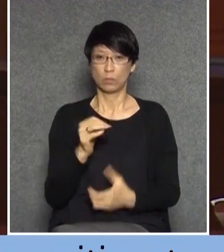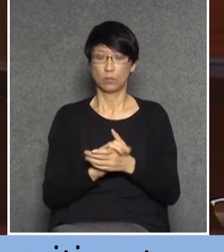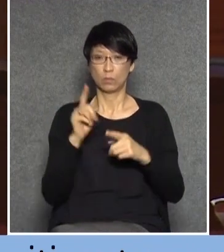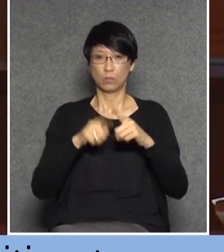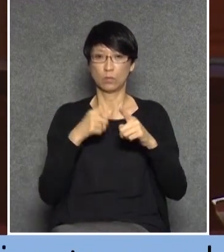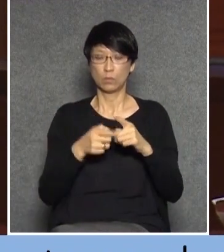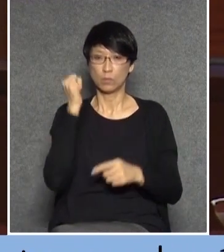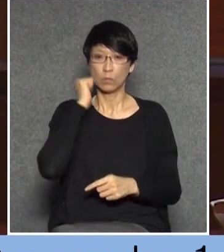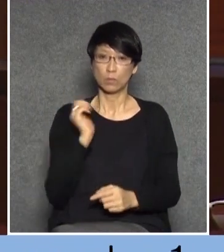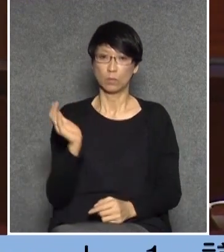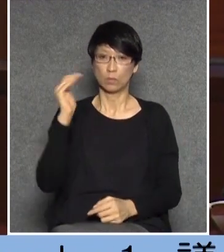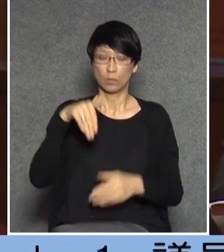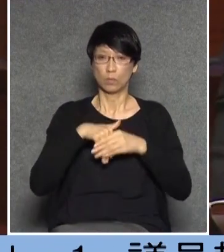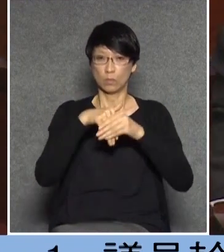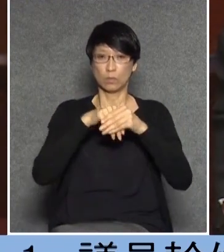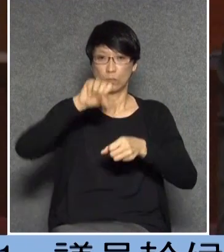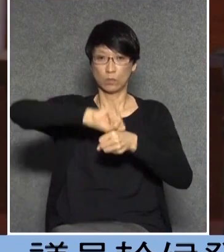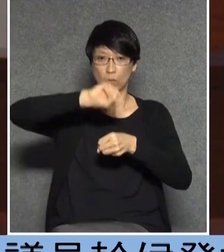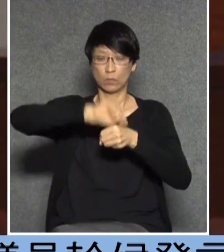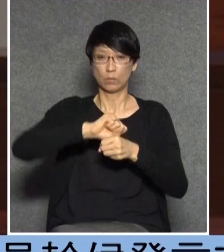請12月起加價，平均加幅是